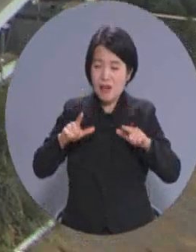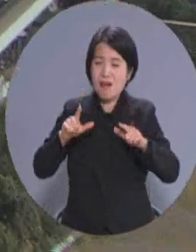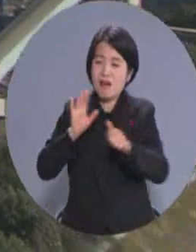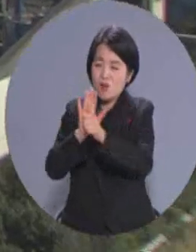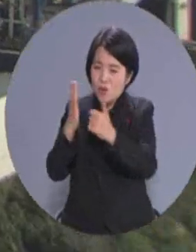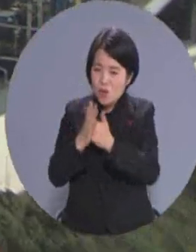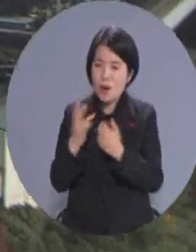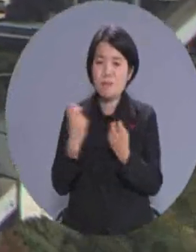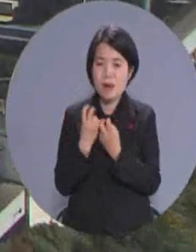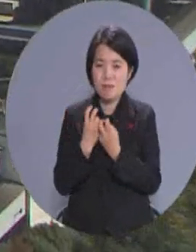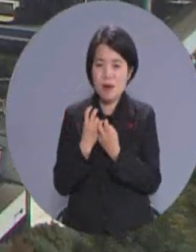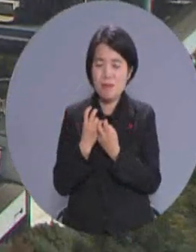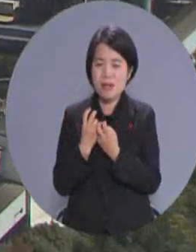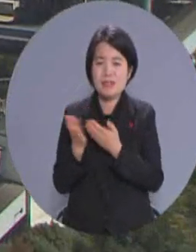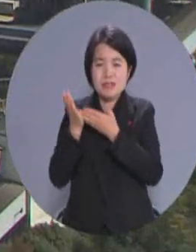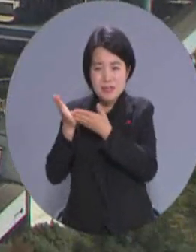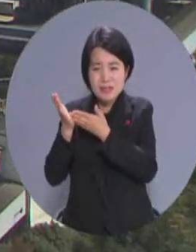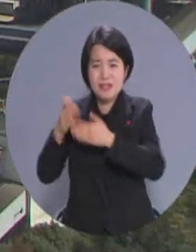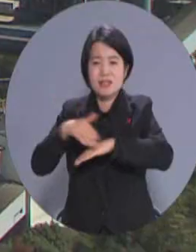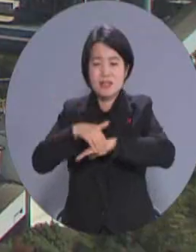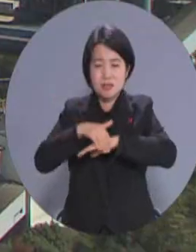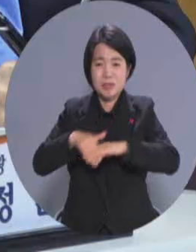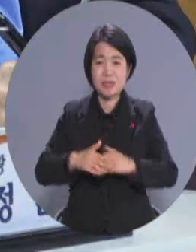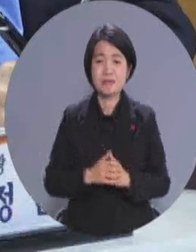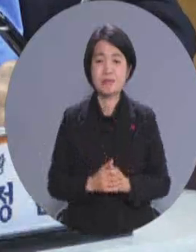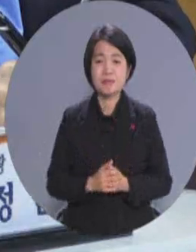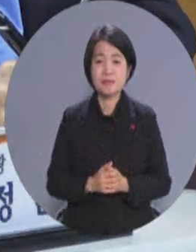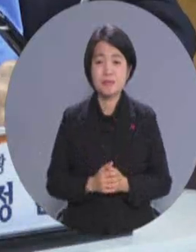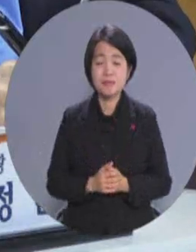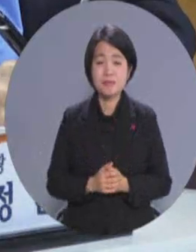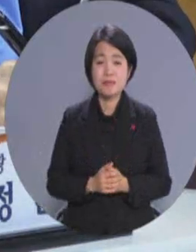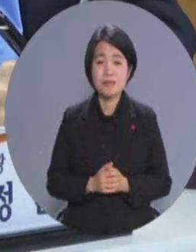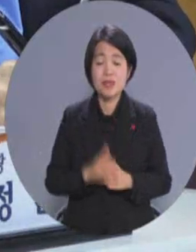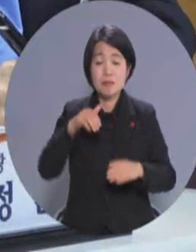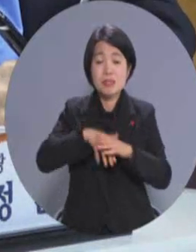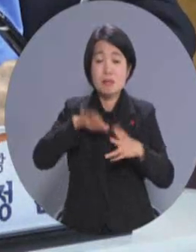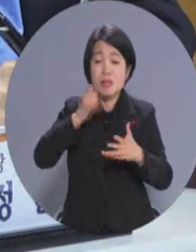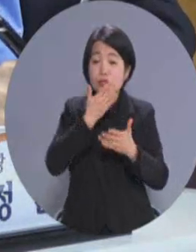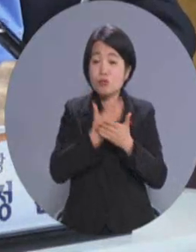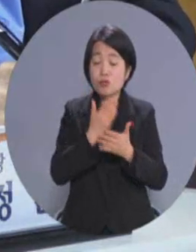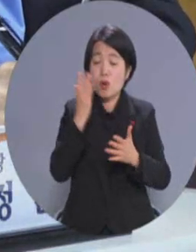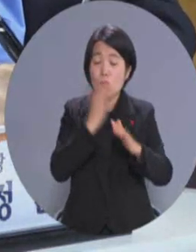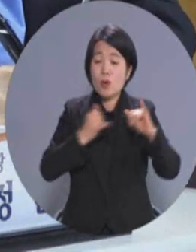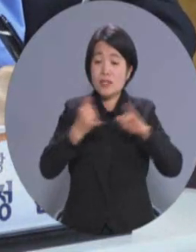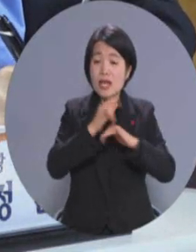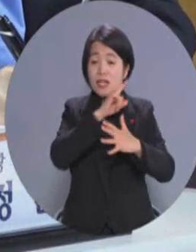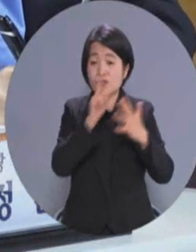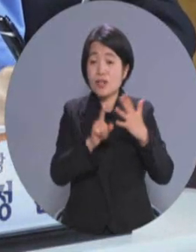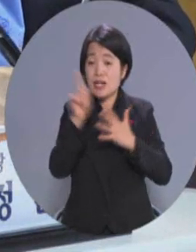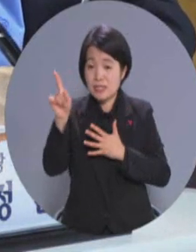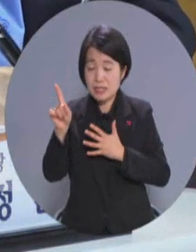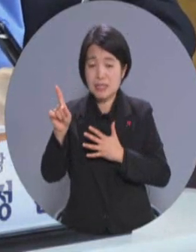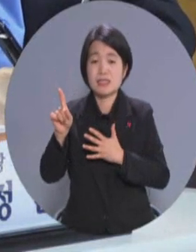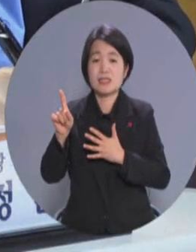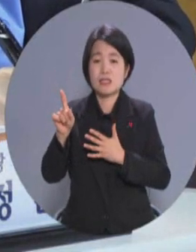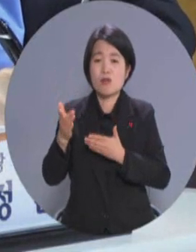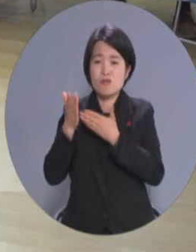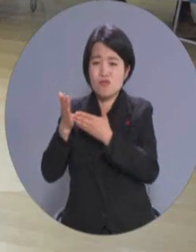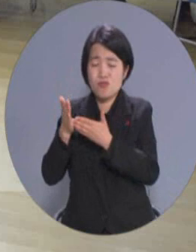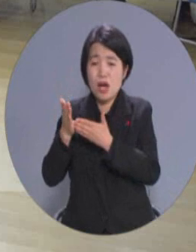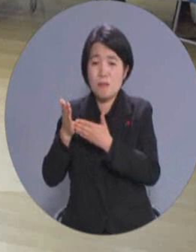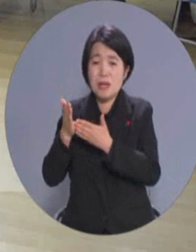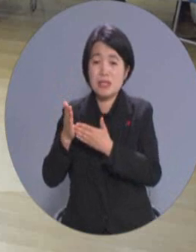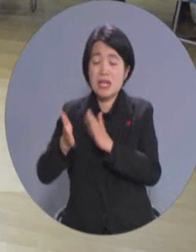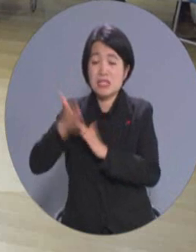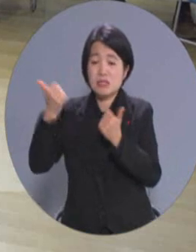방안 마련을 지속적으로 요구할 방침입니다. 민선 8기 핵심 공약이지만 광양시의회가 세 차례나